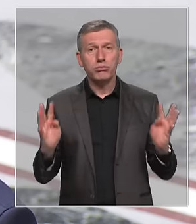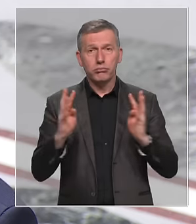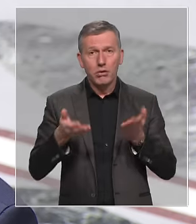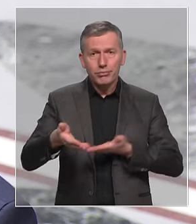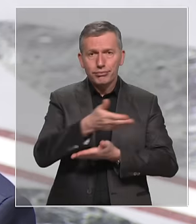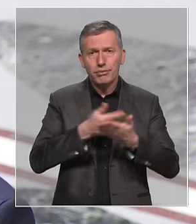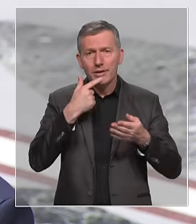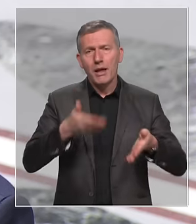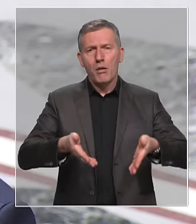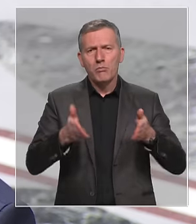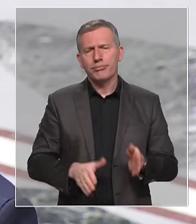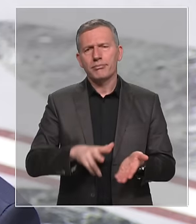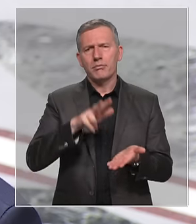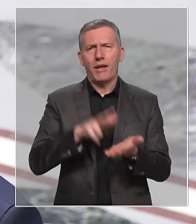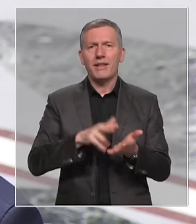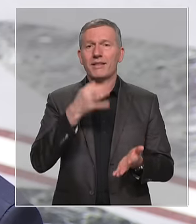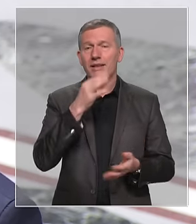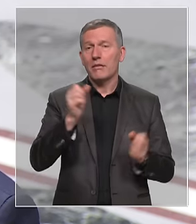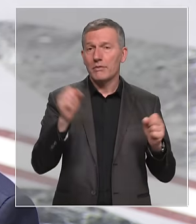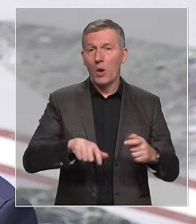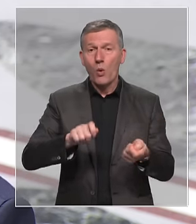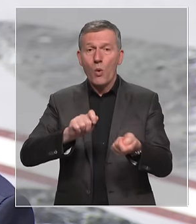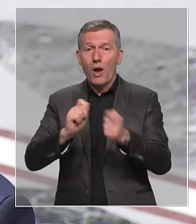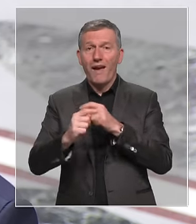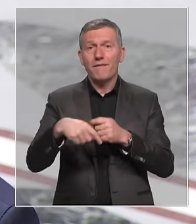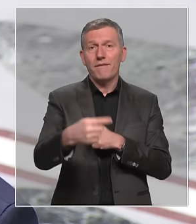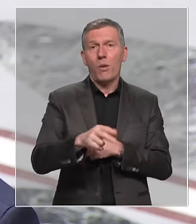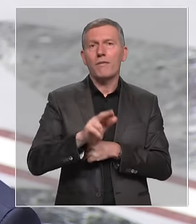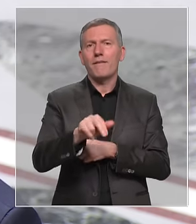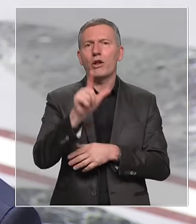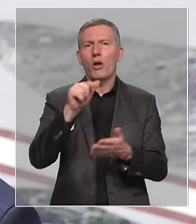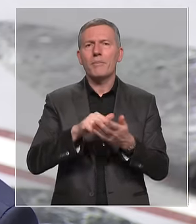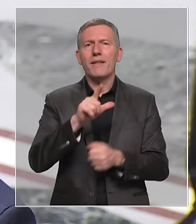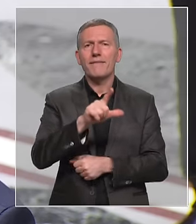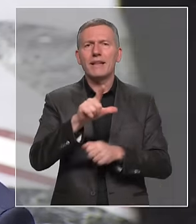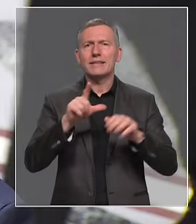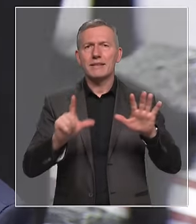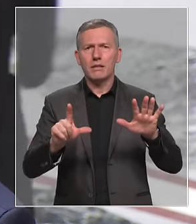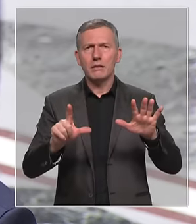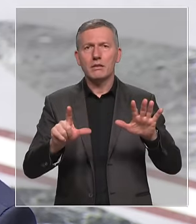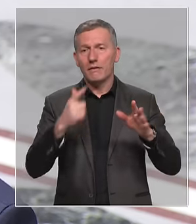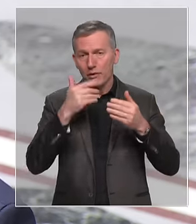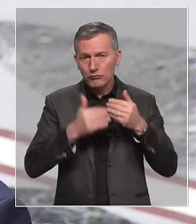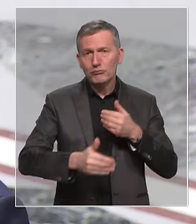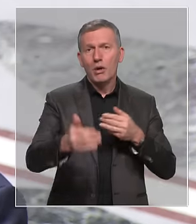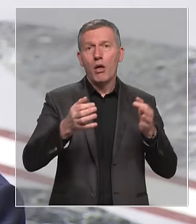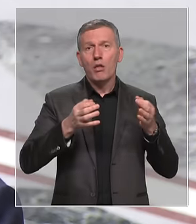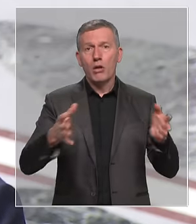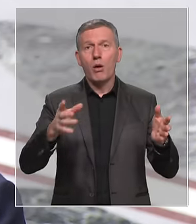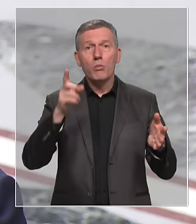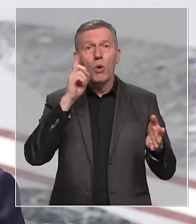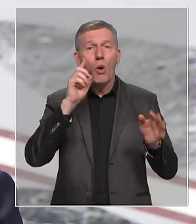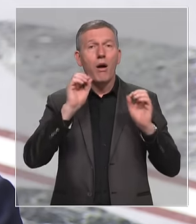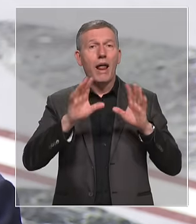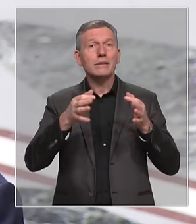a acté le principe d'une réforme de l'octroi de mer d'ici à 2027. Vous voyez bien que ça laisse du temps. Pourquoi est-ce qu'on laisse du